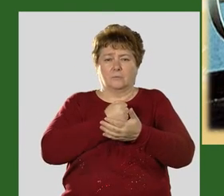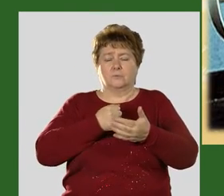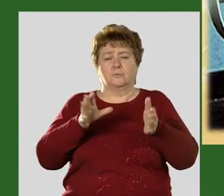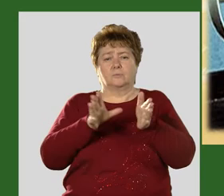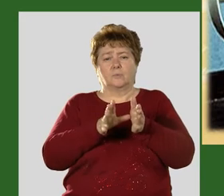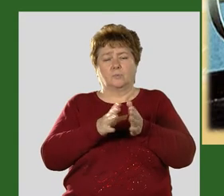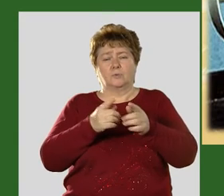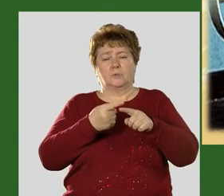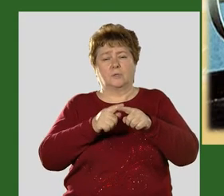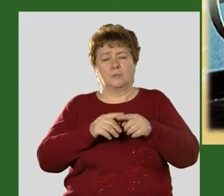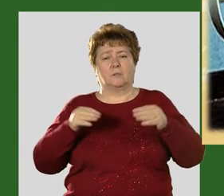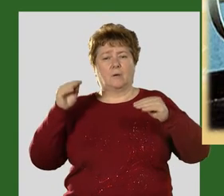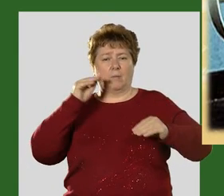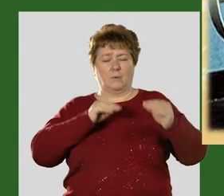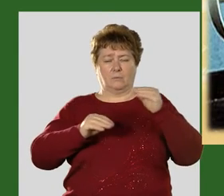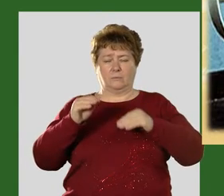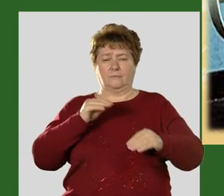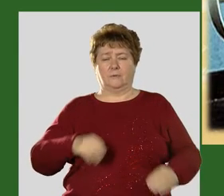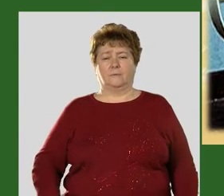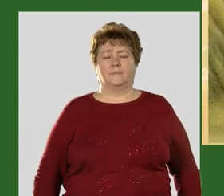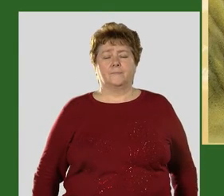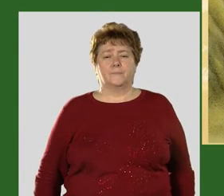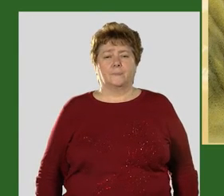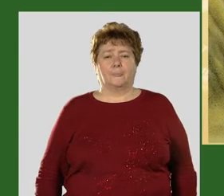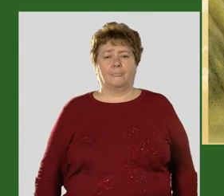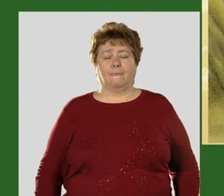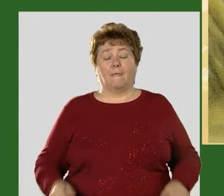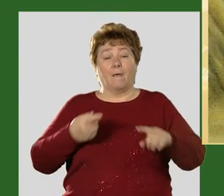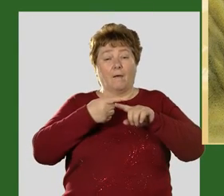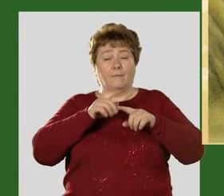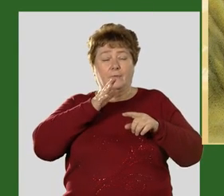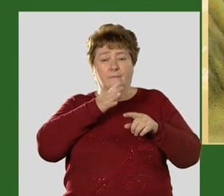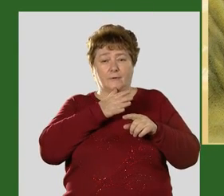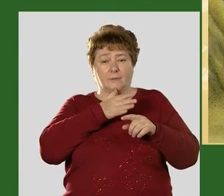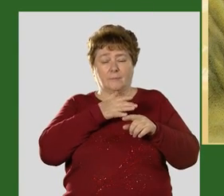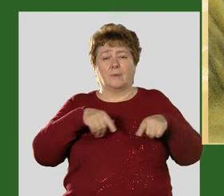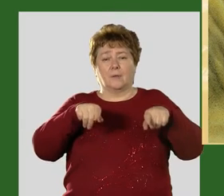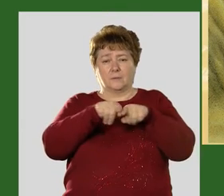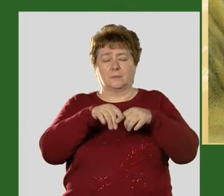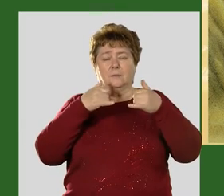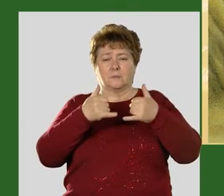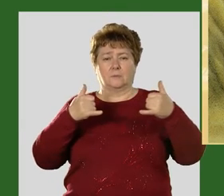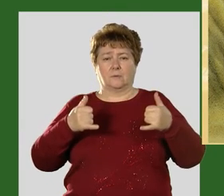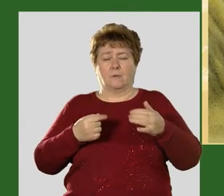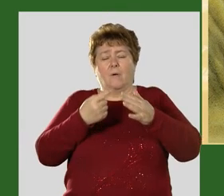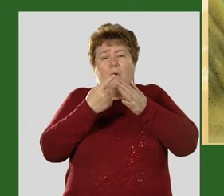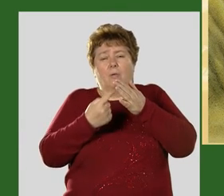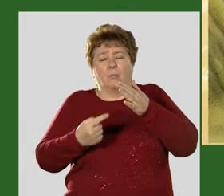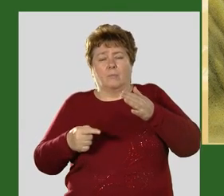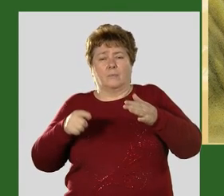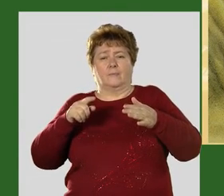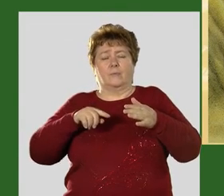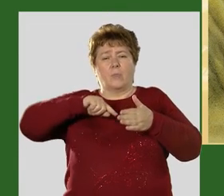с помощью этих аппаратов. В тот момент также развивалось и